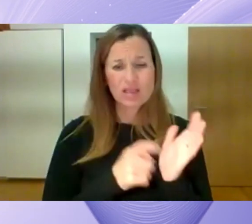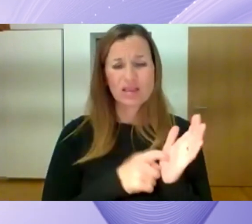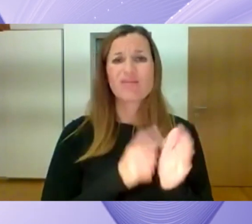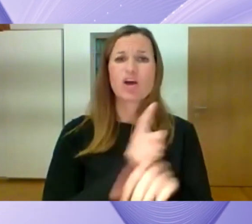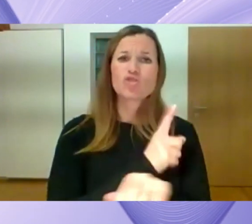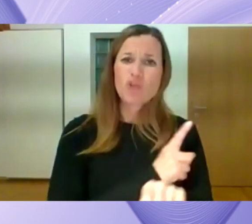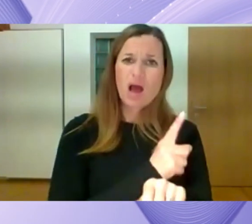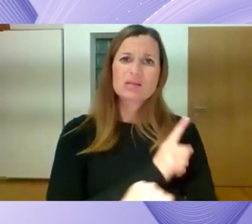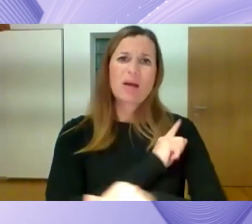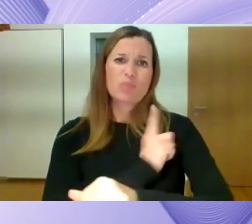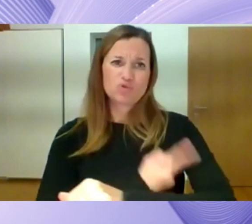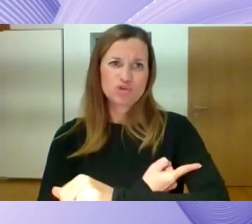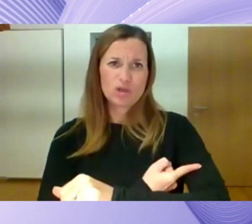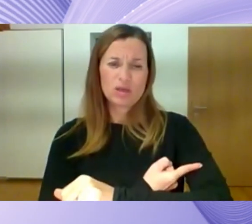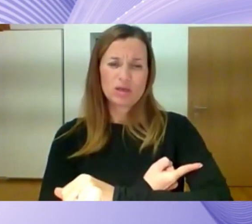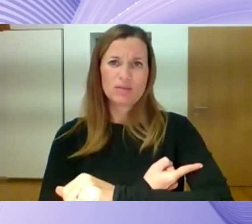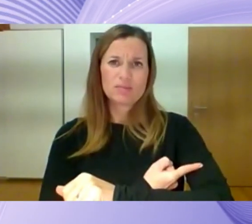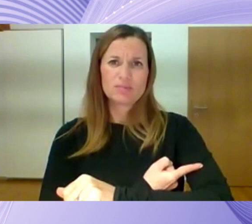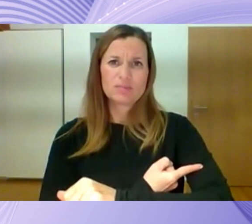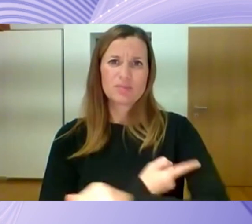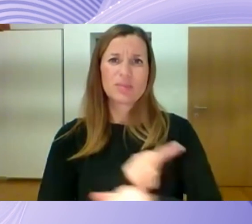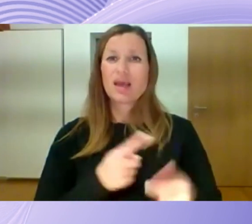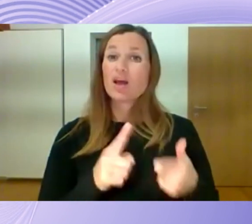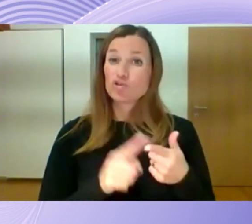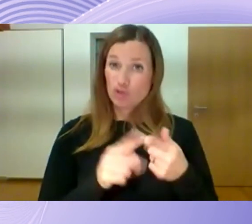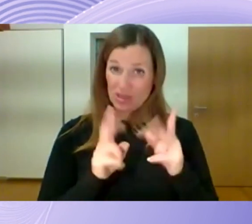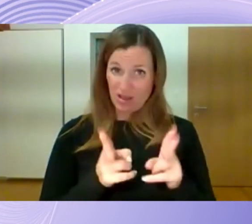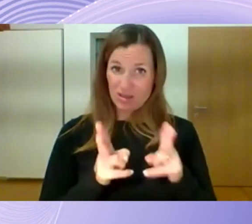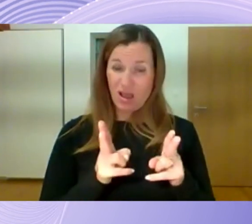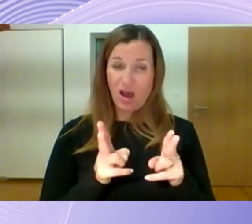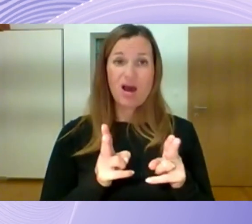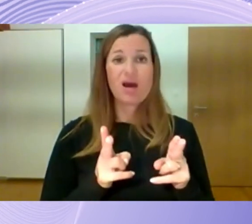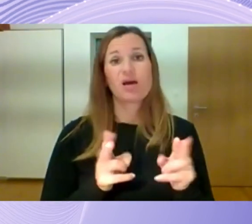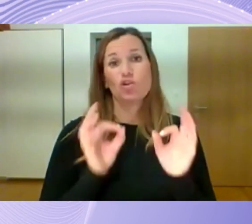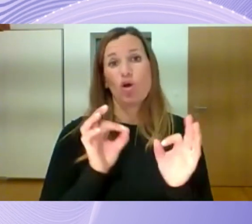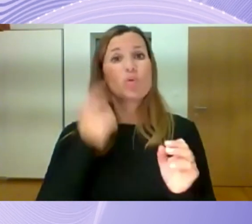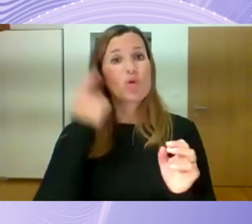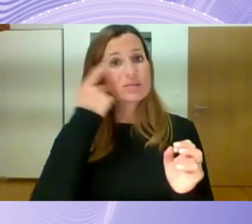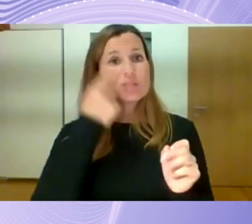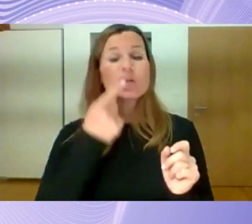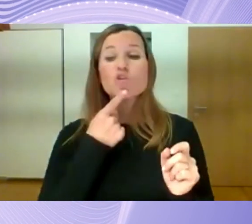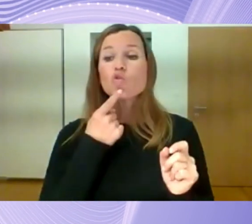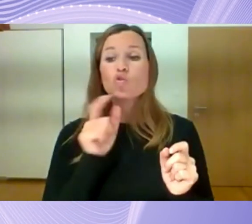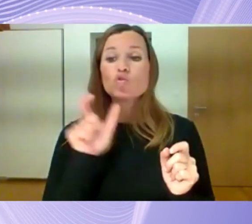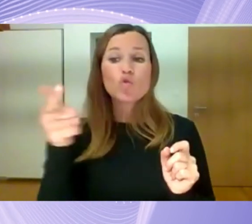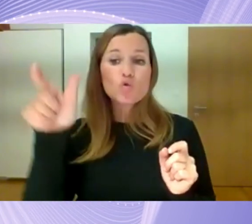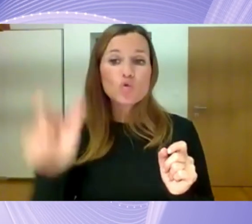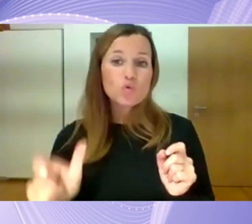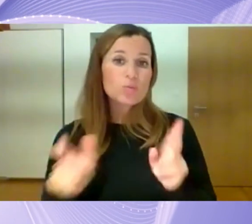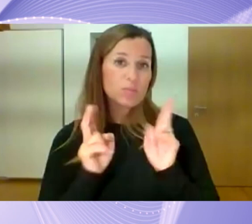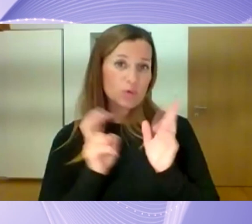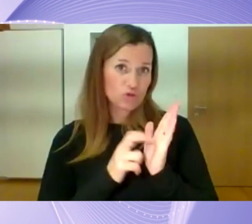moči. In če se le da razmisliti, kdo bi še lahko skrbel